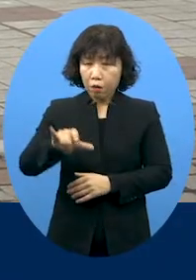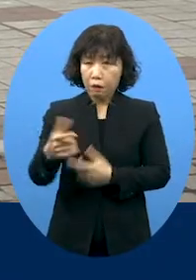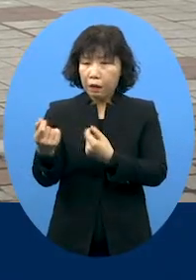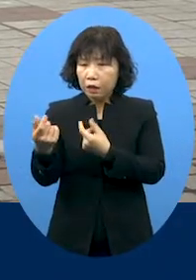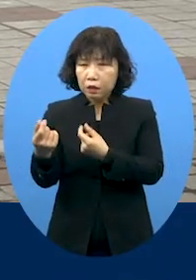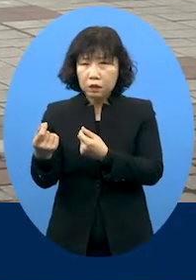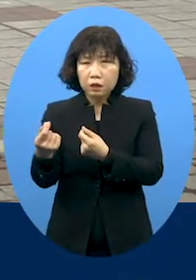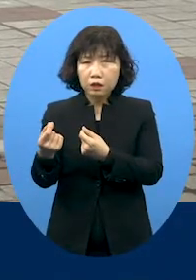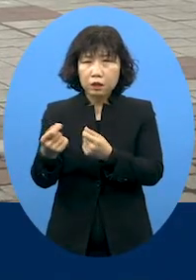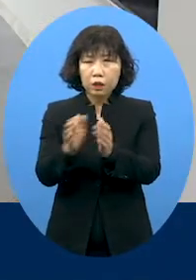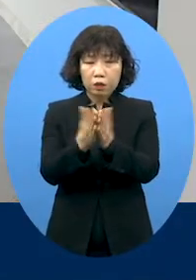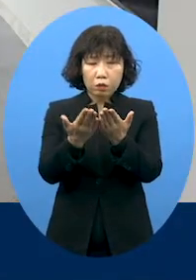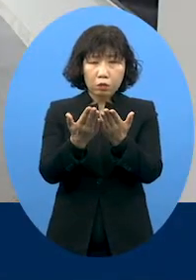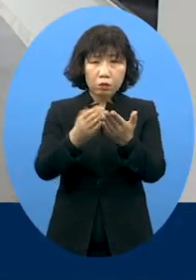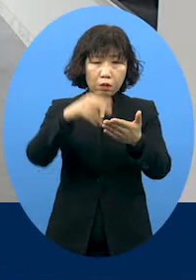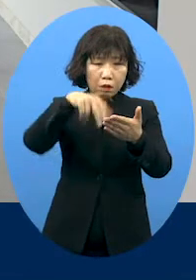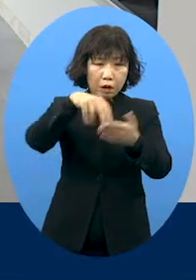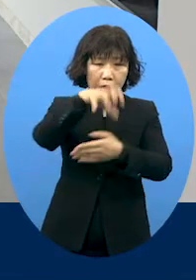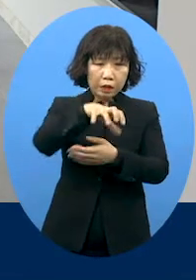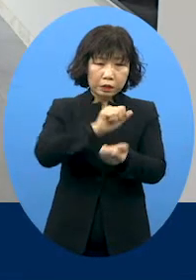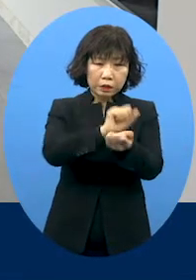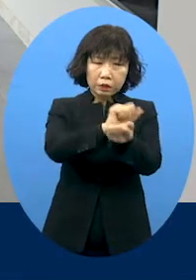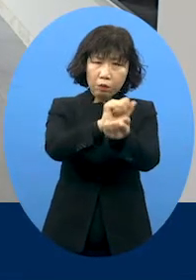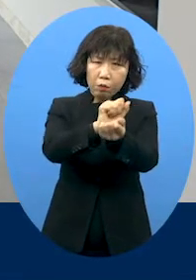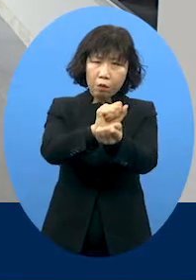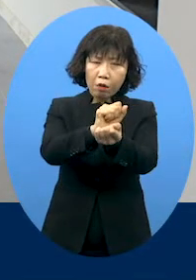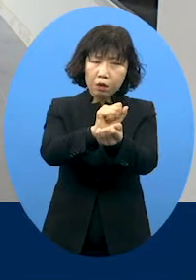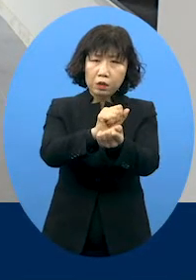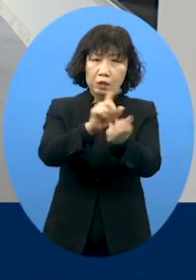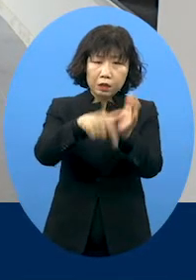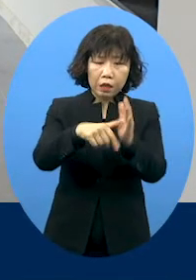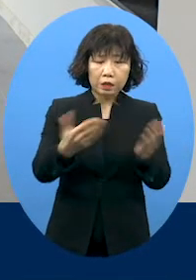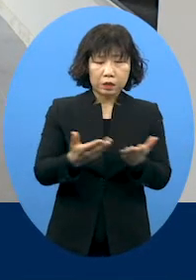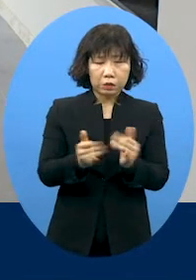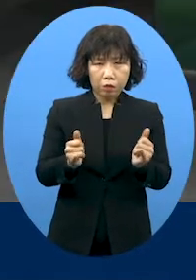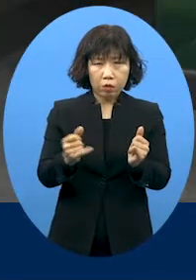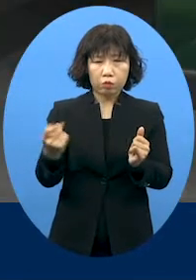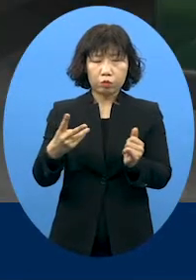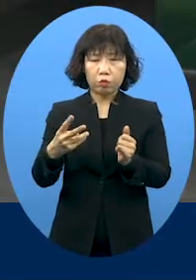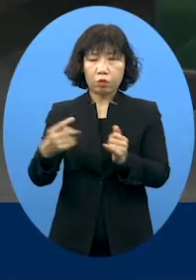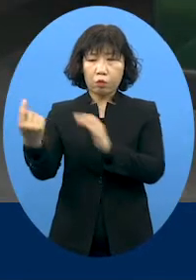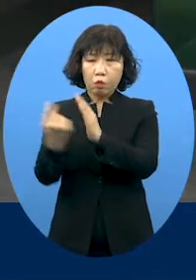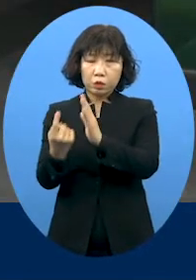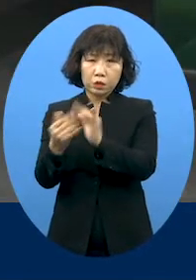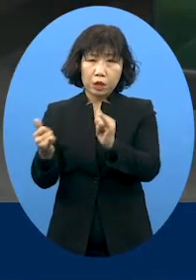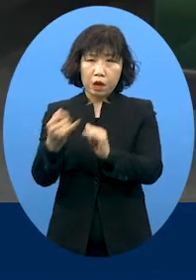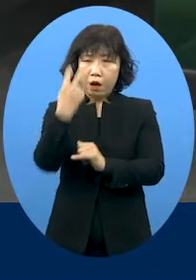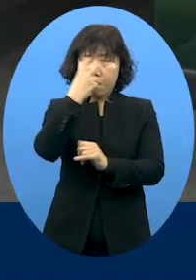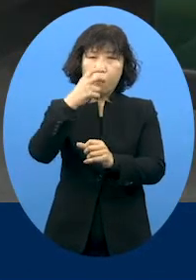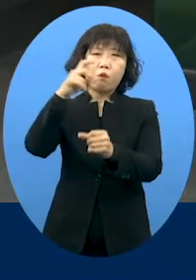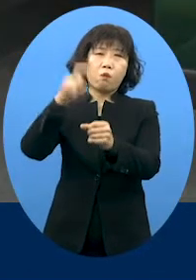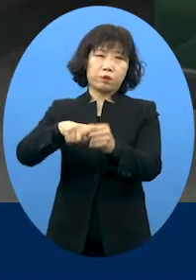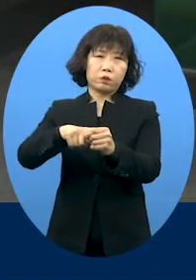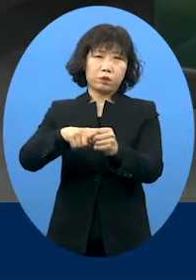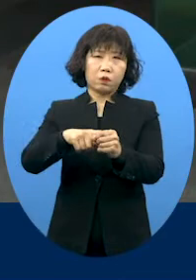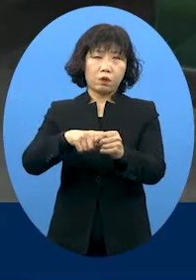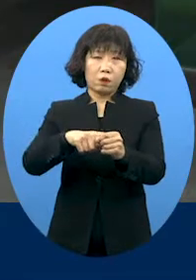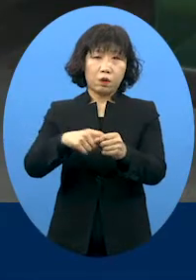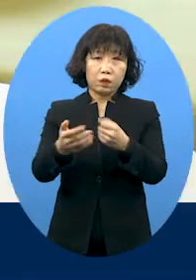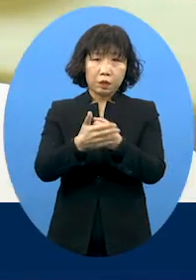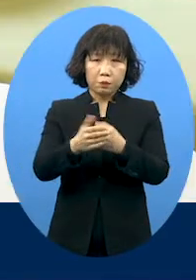감염병 확산 시에 도서관 직원과 이용자를 보호하고 장기 휴관 으로 인한 국민 불편을 해소할 수 있도록